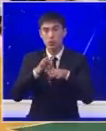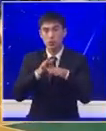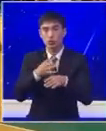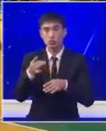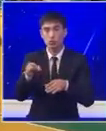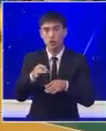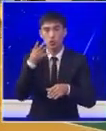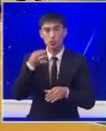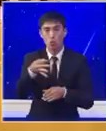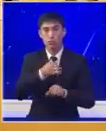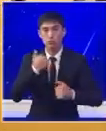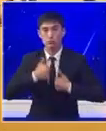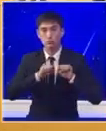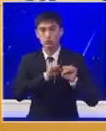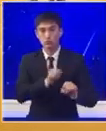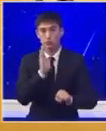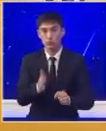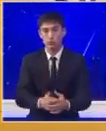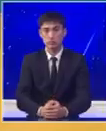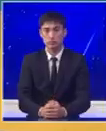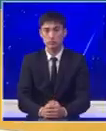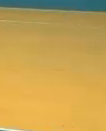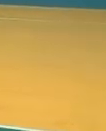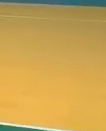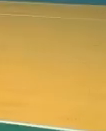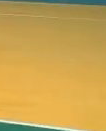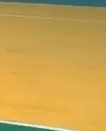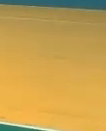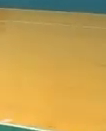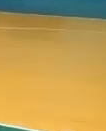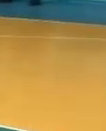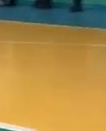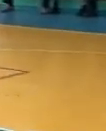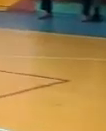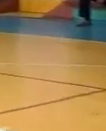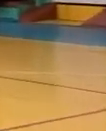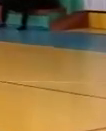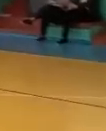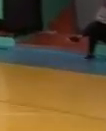біріншілікте Алматы облысының намысын қорғайды. Ақбота Оралғызы, Лилия Штогрина, Алматы облысының спорт басқармасының көмегімен.